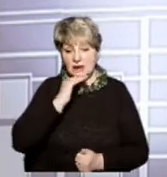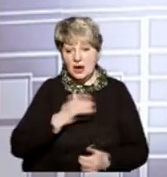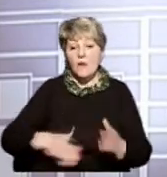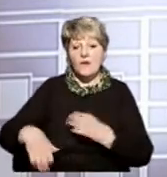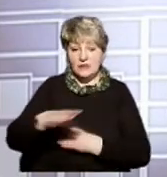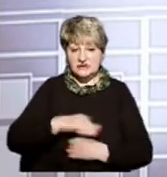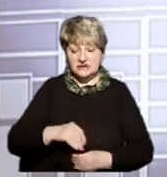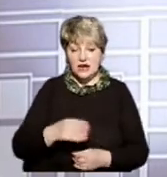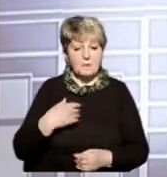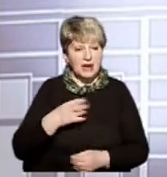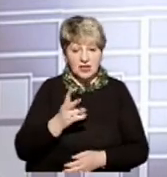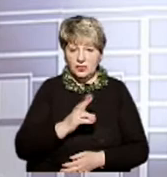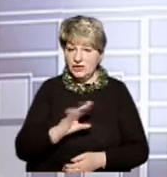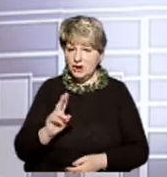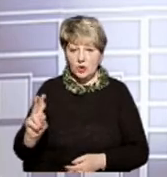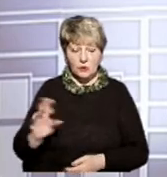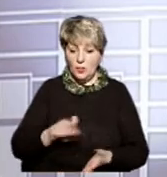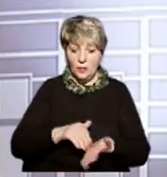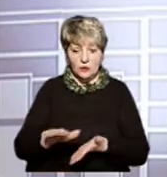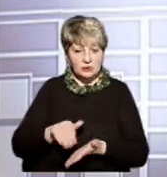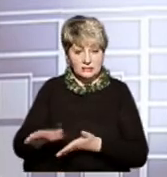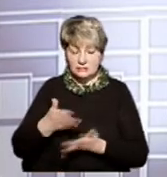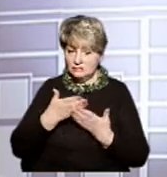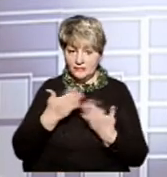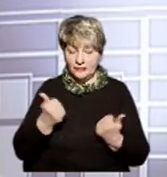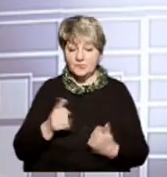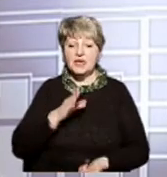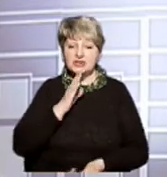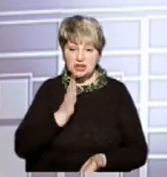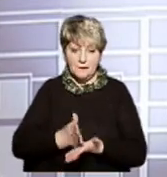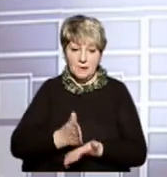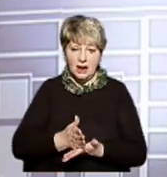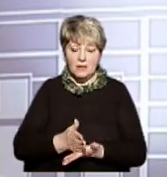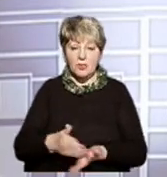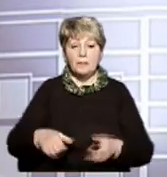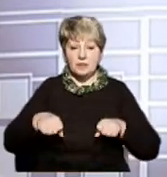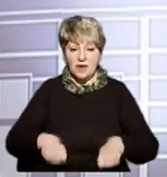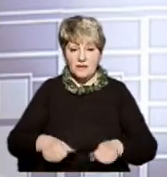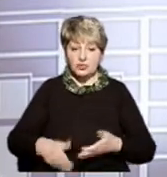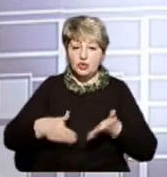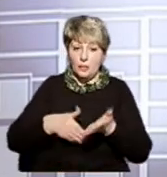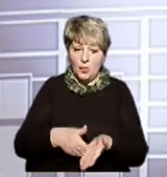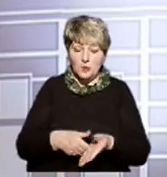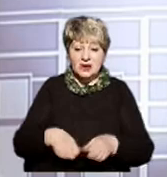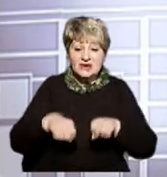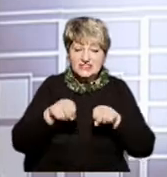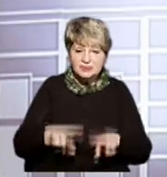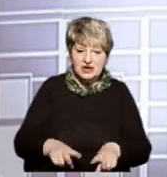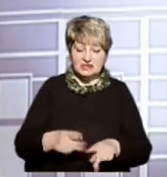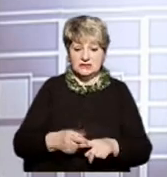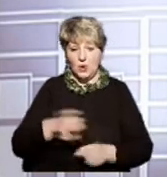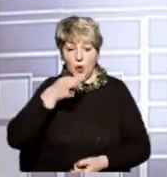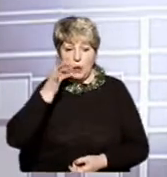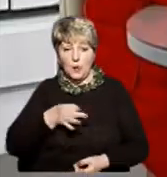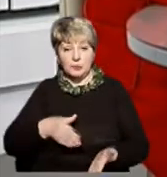раз говорю, нікому не відмовляємо. Жінки мають право на допомогу, мають право на відповідну спеціалізовану,